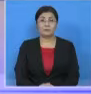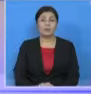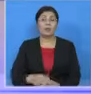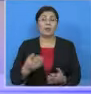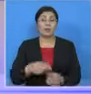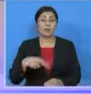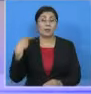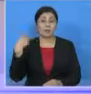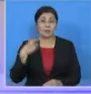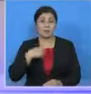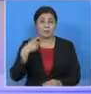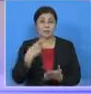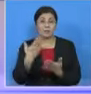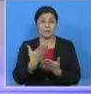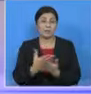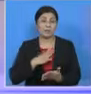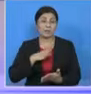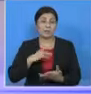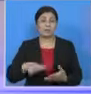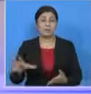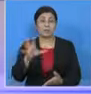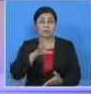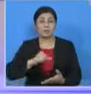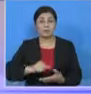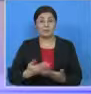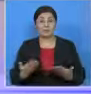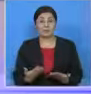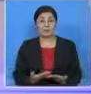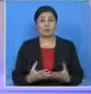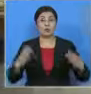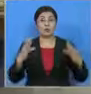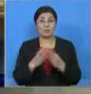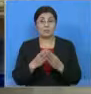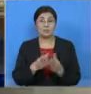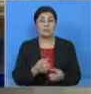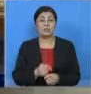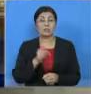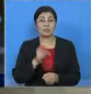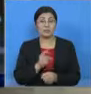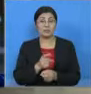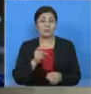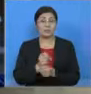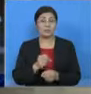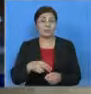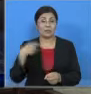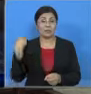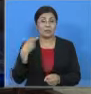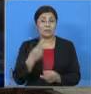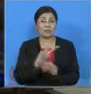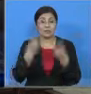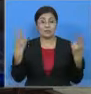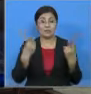В обращении президента народу Казахстана были затронуты все стороны жизни общества. Трансляцию обращения главы государства в прямом эфире